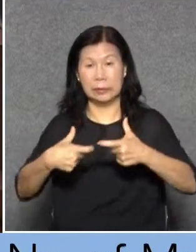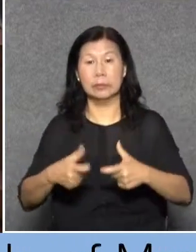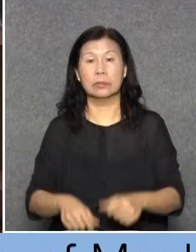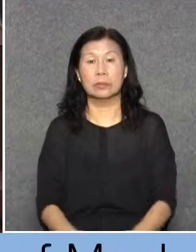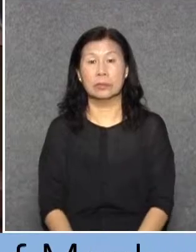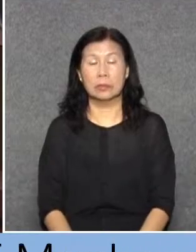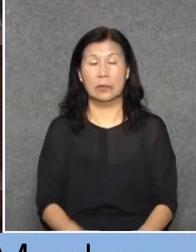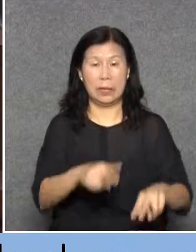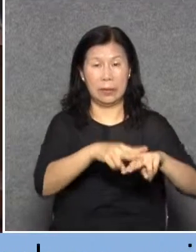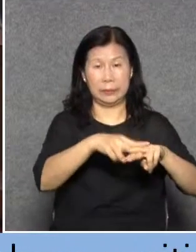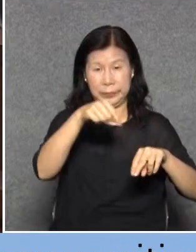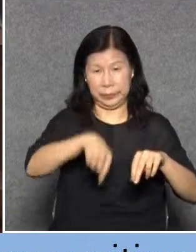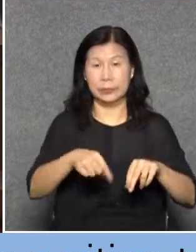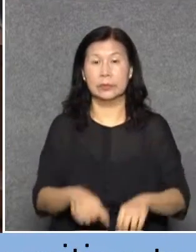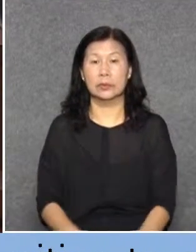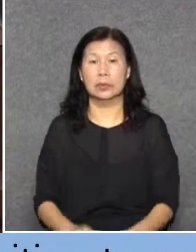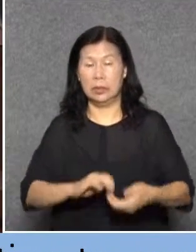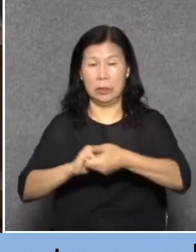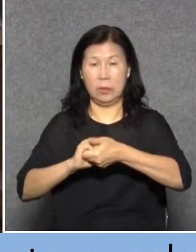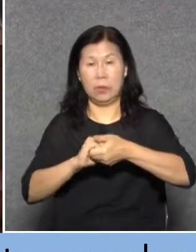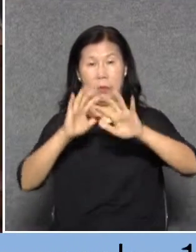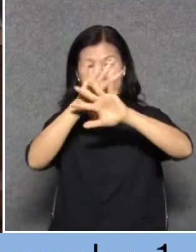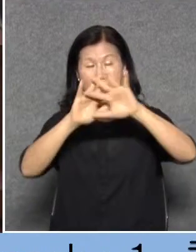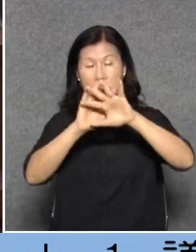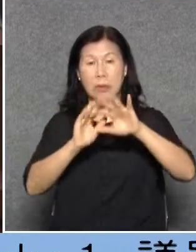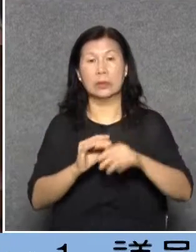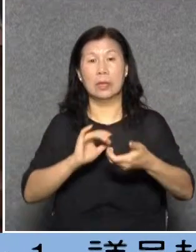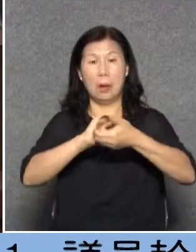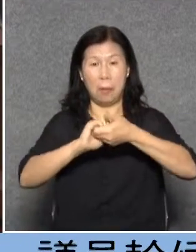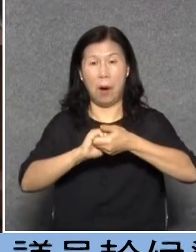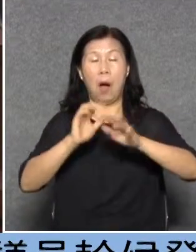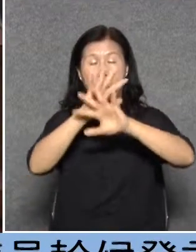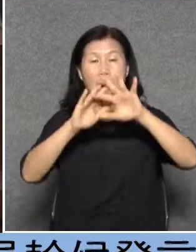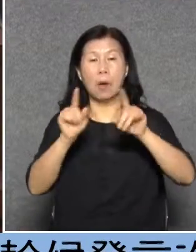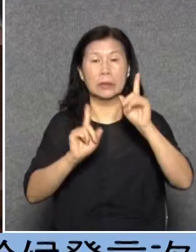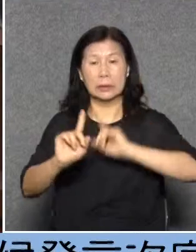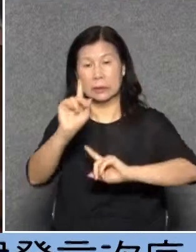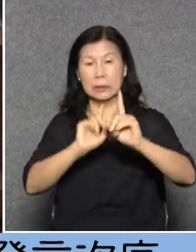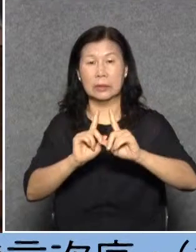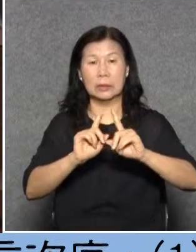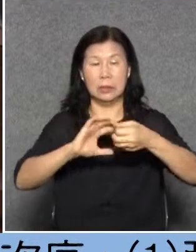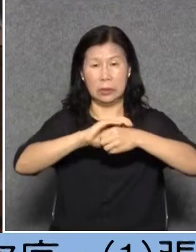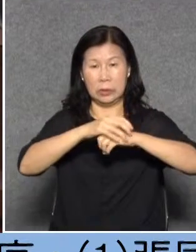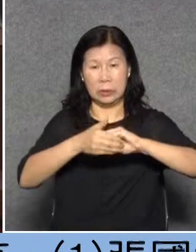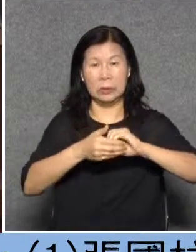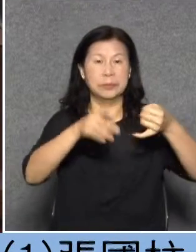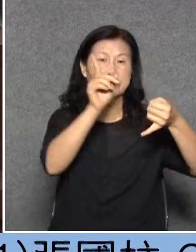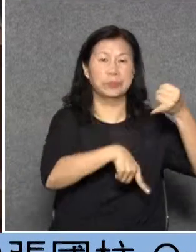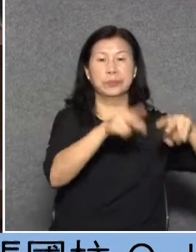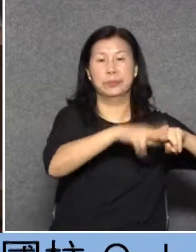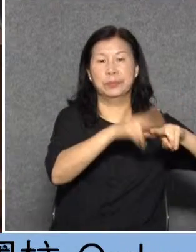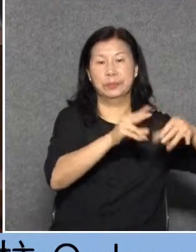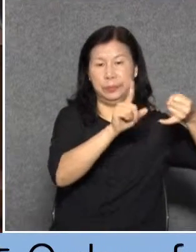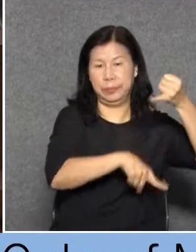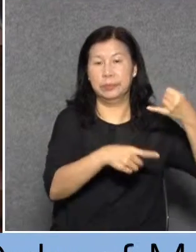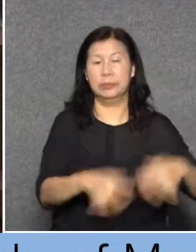係亦喺互聯網方面，喺網絡空間嘅自由方面呢，亦都可以話係全世界係包尾。咁呢個